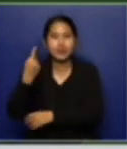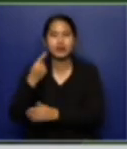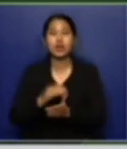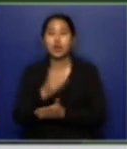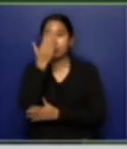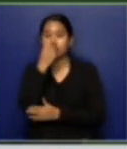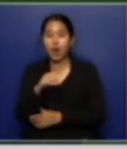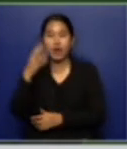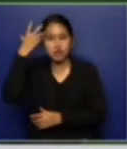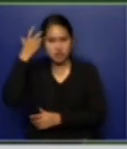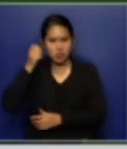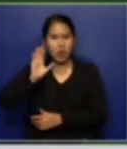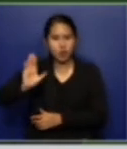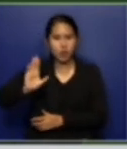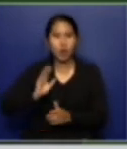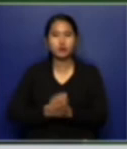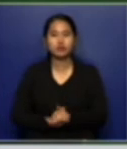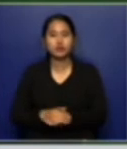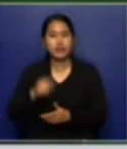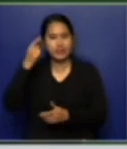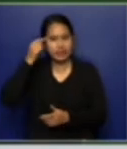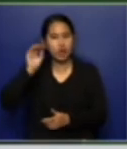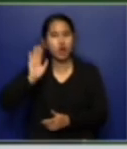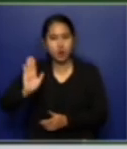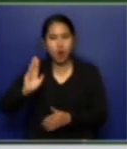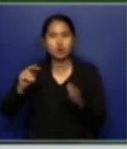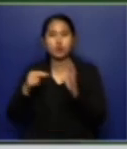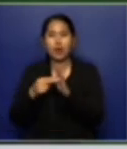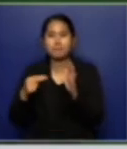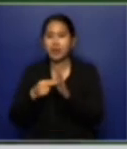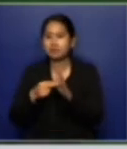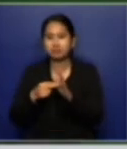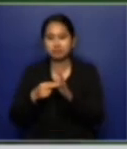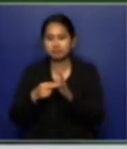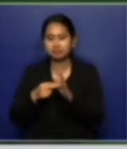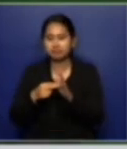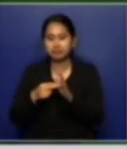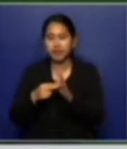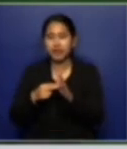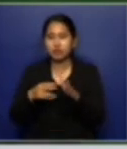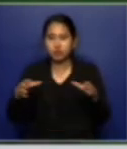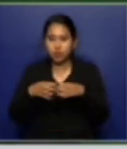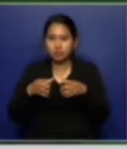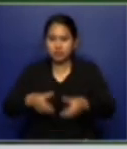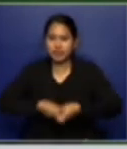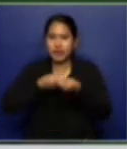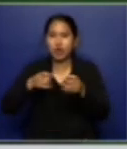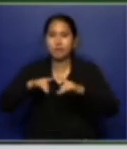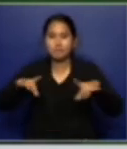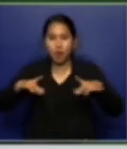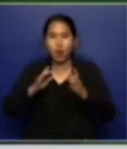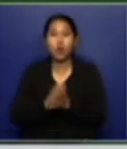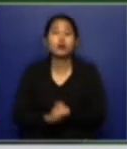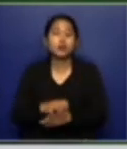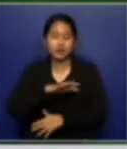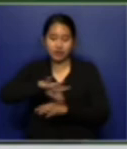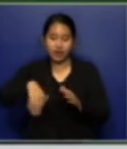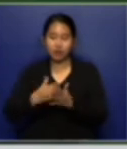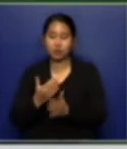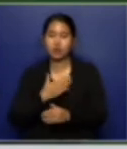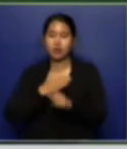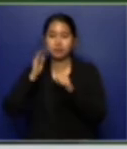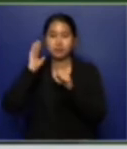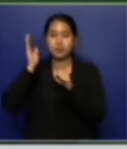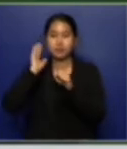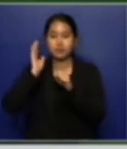ของท่านทัศนคติของท่านเป็นปฏิปักษ์ต่อความก้าวหน้าของเกษตรกรไทยค่ะทั้งหมดนี้ที่ดิฉัน